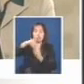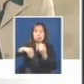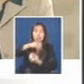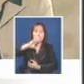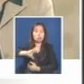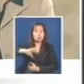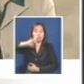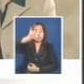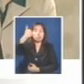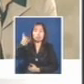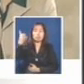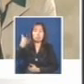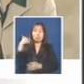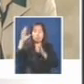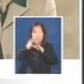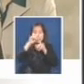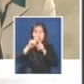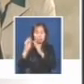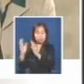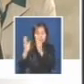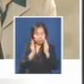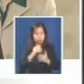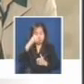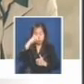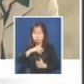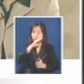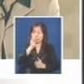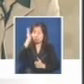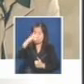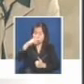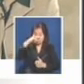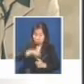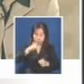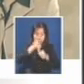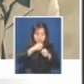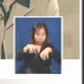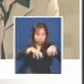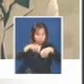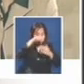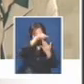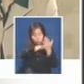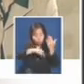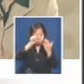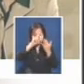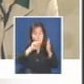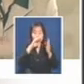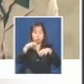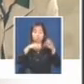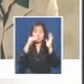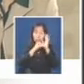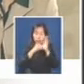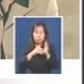นี่ก็เป็นส่วนหนึ่งที่ประเทศไทยเองถ้าเราได้จัดก็คือจะทำให้เศรษฐกิจในบริเวณนี้เราจัดที่กรุงเทพก็จะมีการ